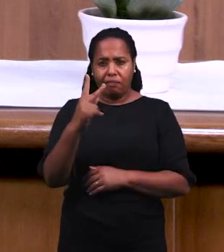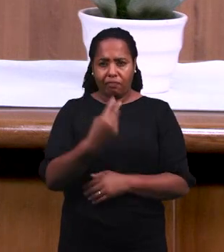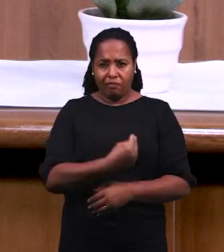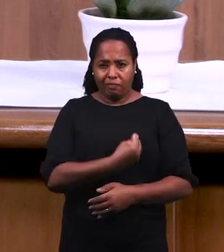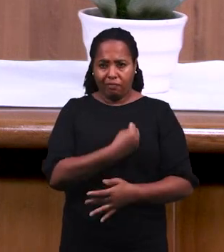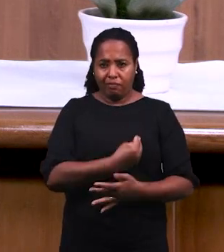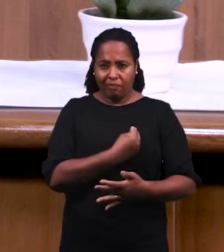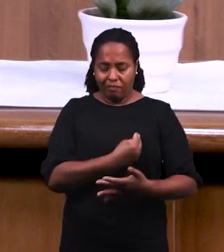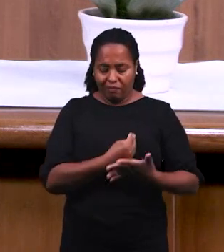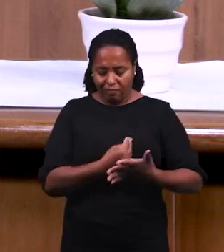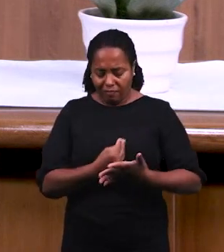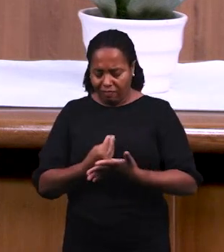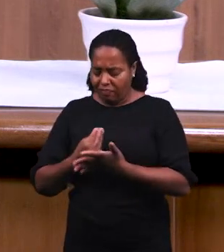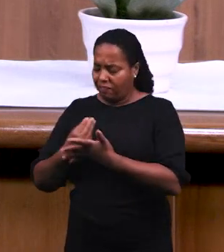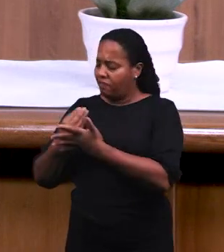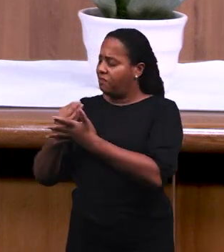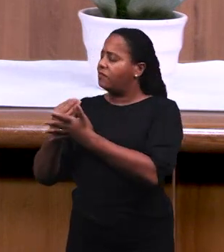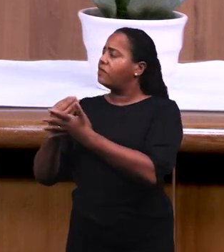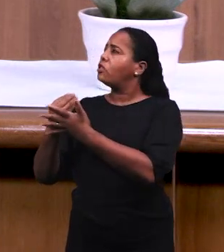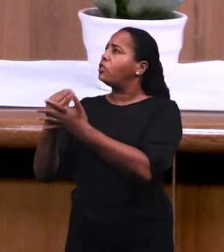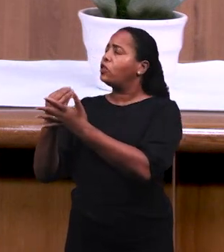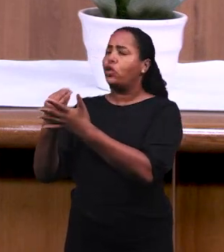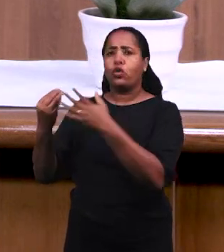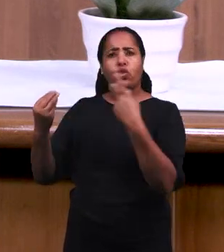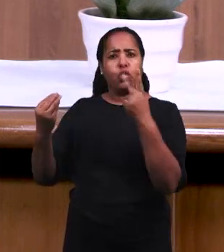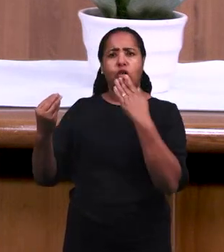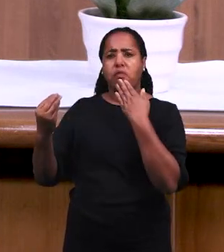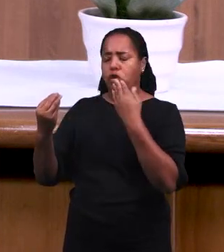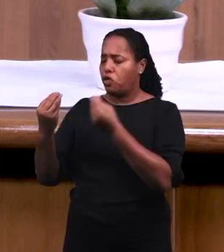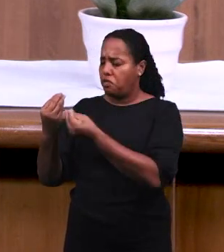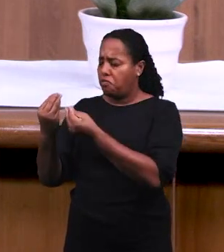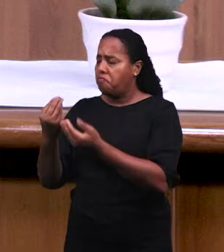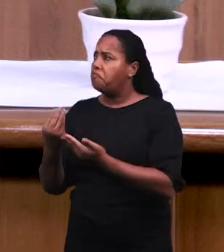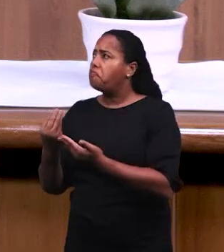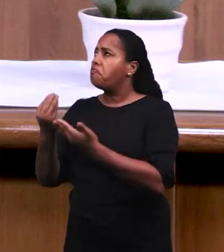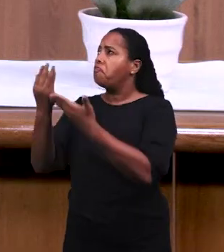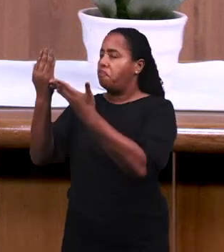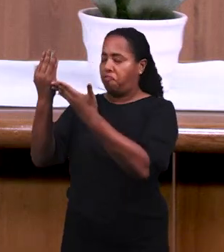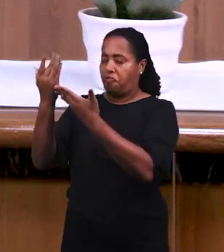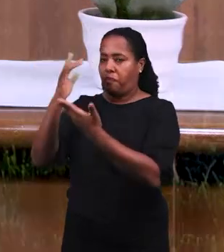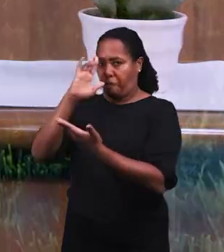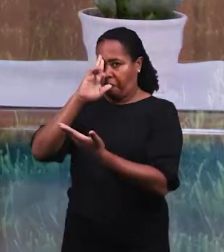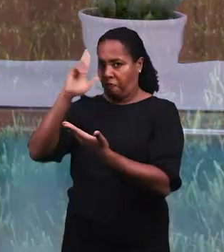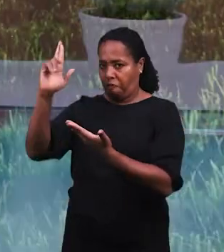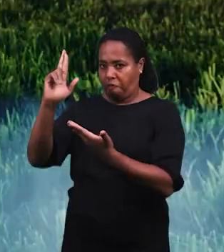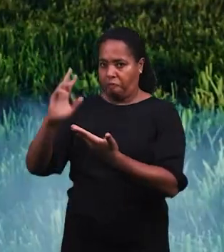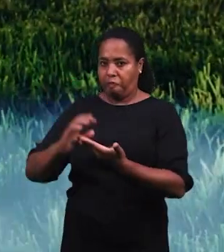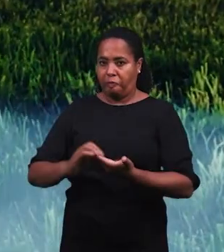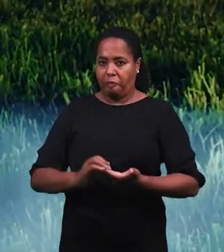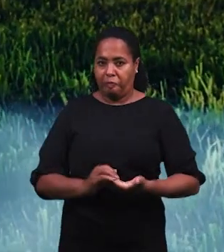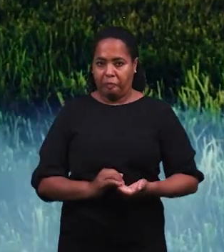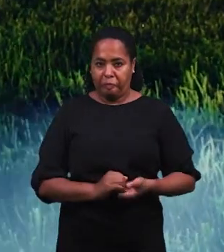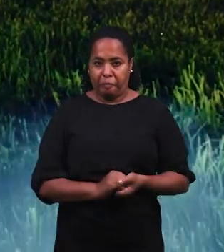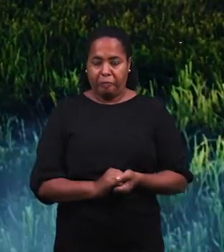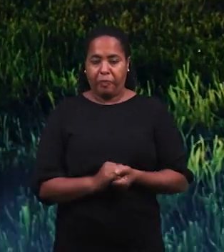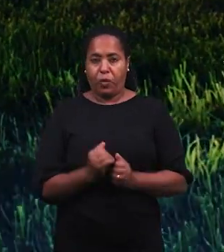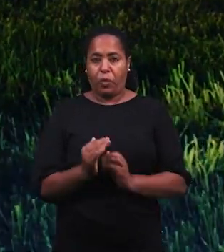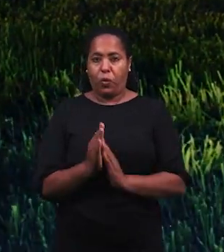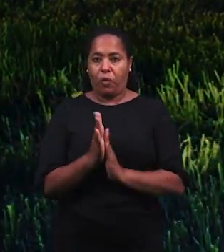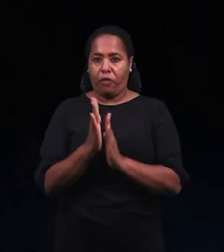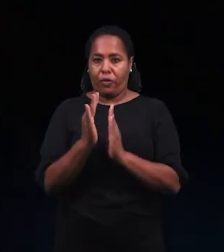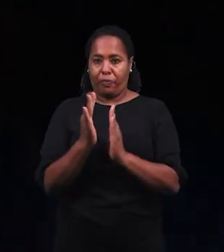вы можете уже молиться, принося жизни ваши, нужды ваши пред Господом.